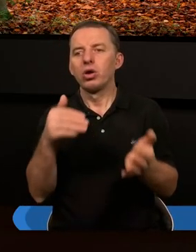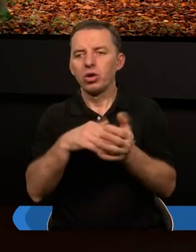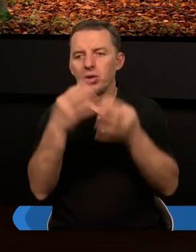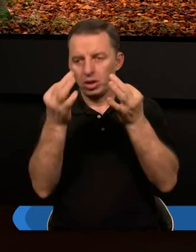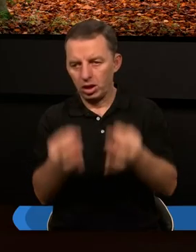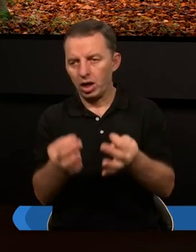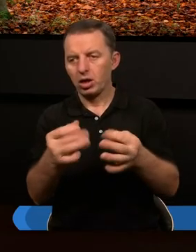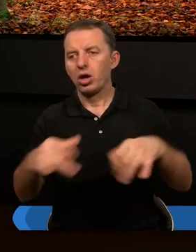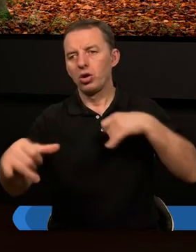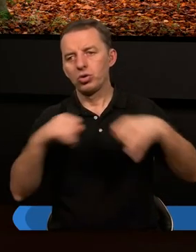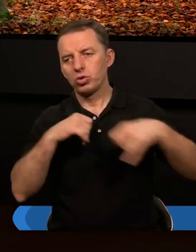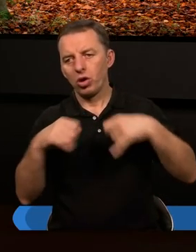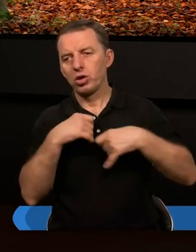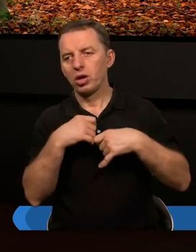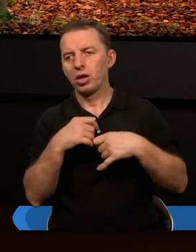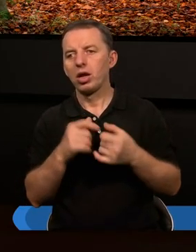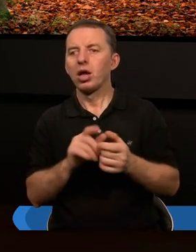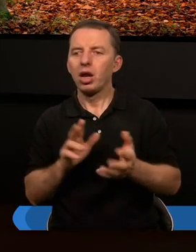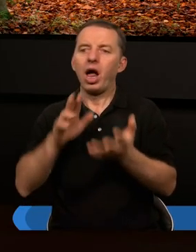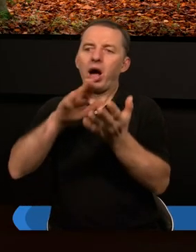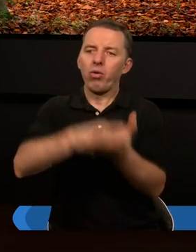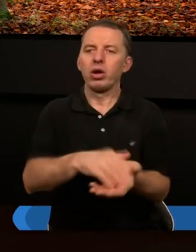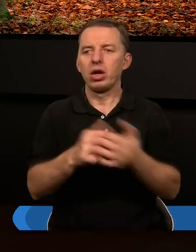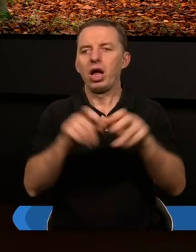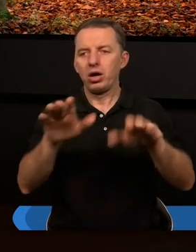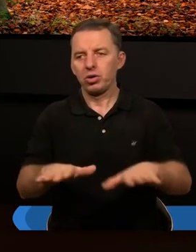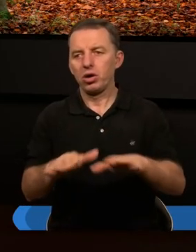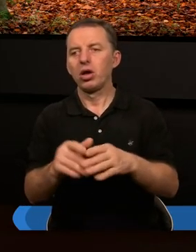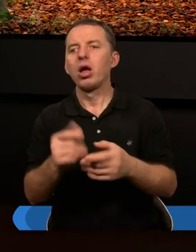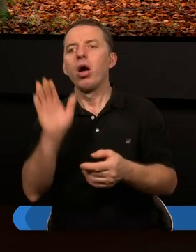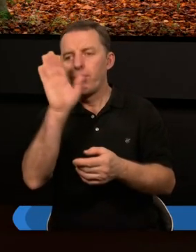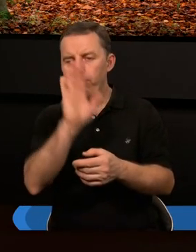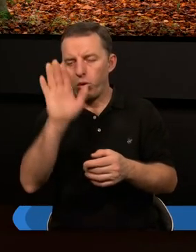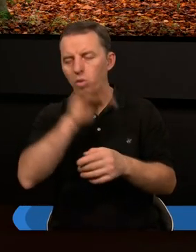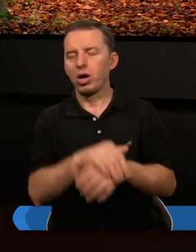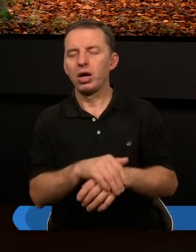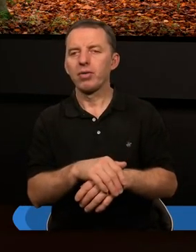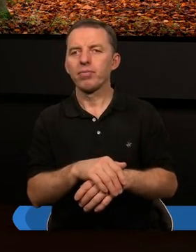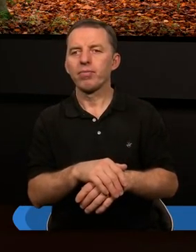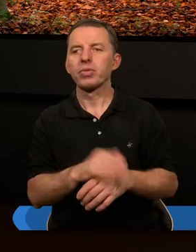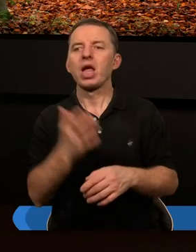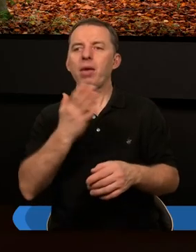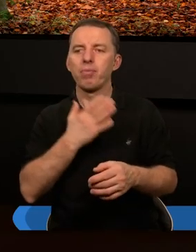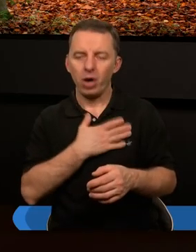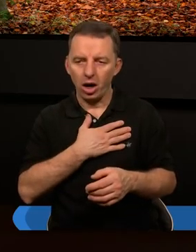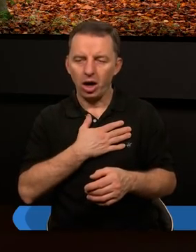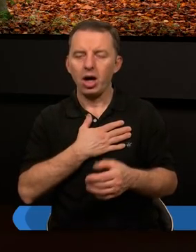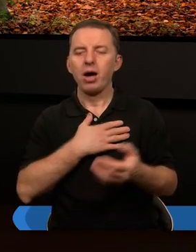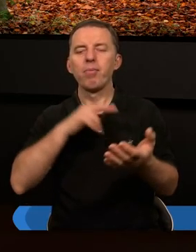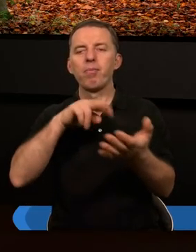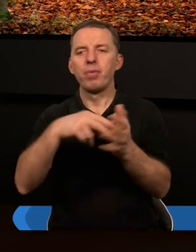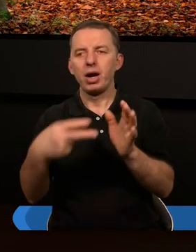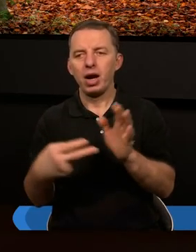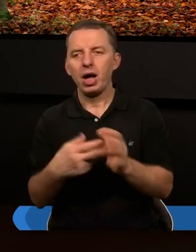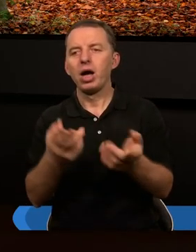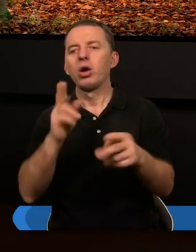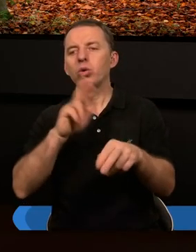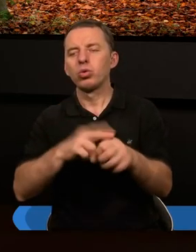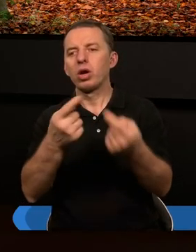tu teraz rządzi, że tak powiem nakłaniając nas na grzechu, to Bóg ma plan, który